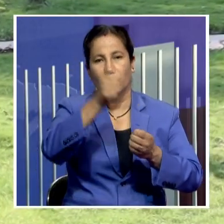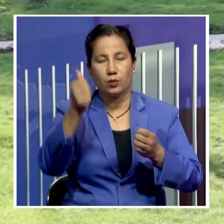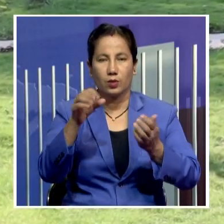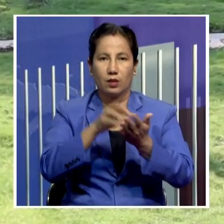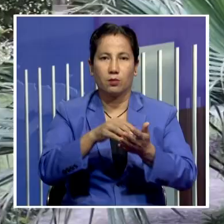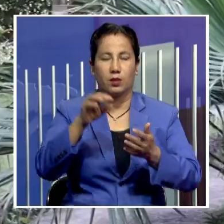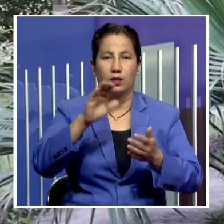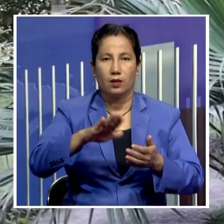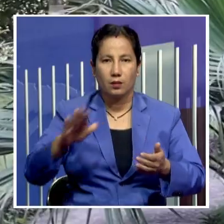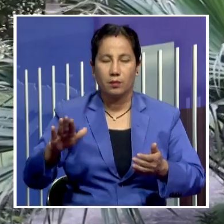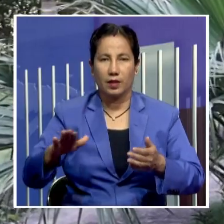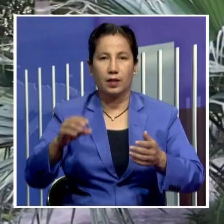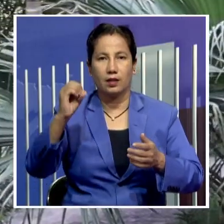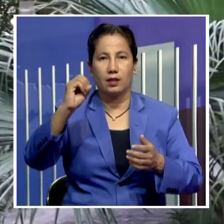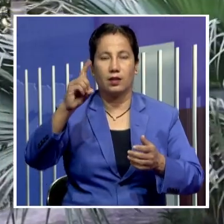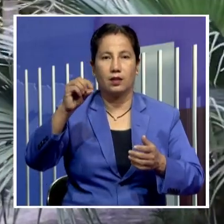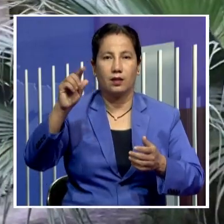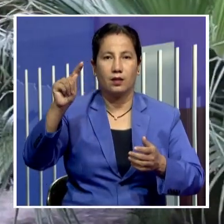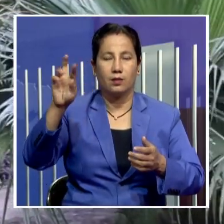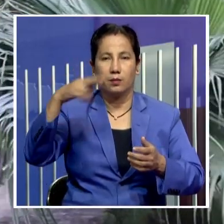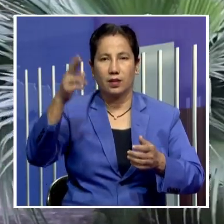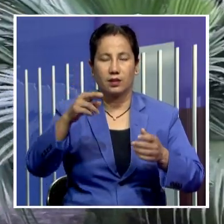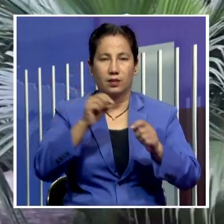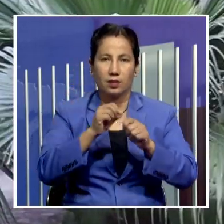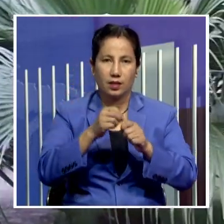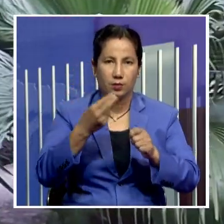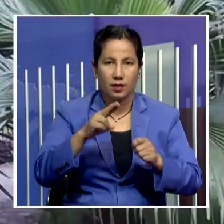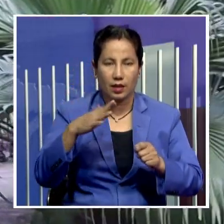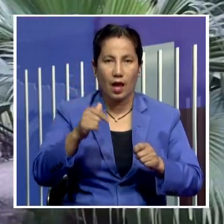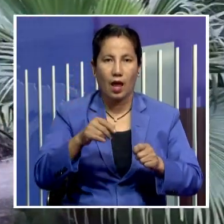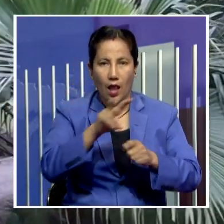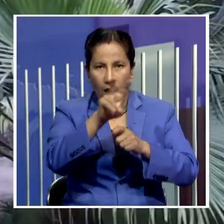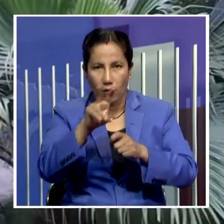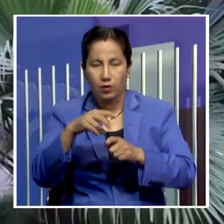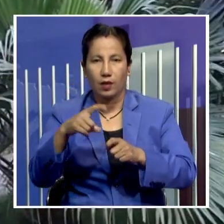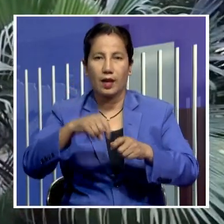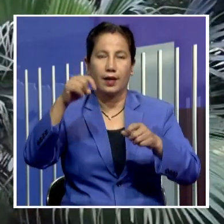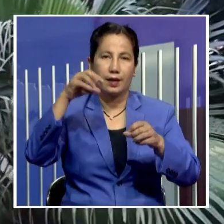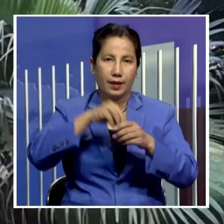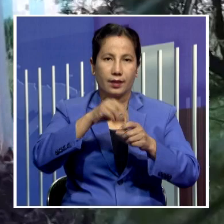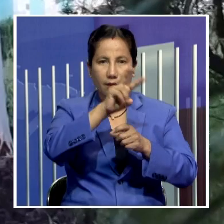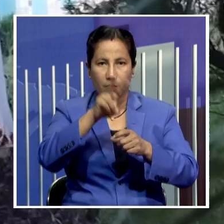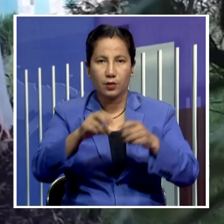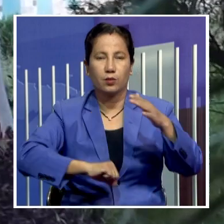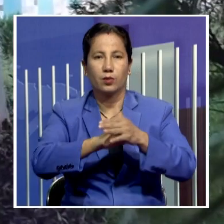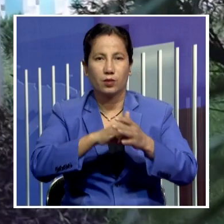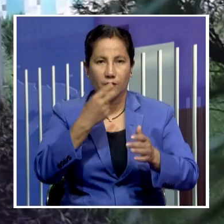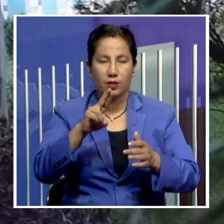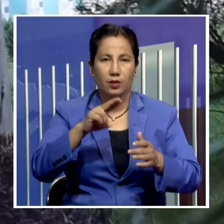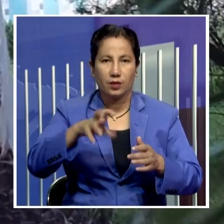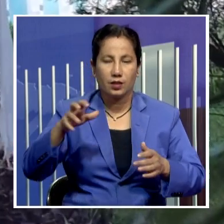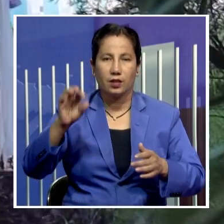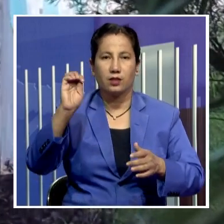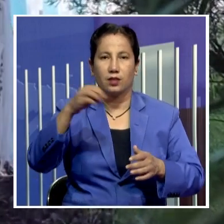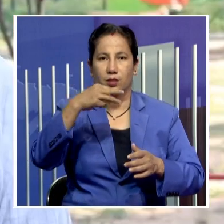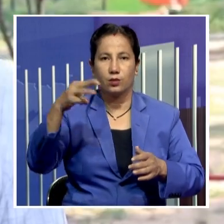हो। बजार नजिक र सामुदायिक वनभित्र पार्क तयार भएकाले अवलोकनका लागि आन्तरिक पर्यटकहरू पुग्ने गरेको स्थानीय सुमन